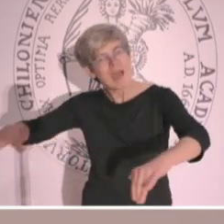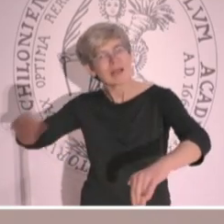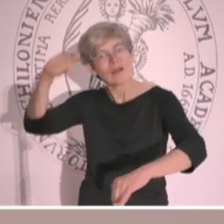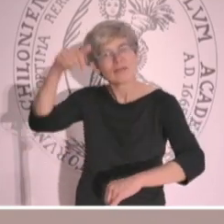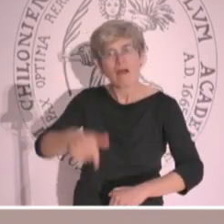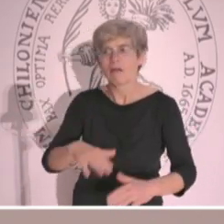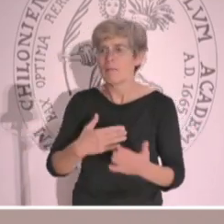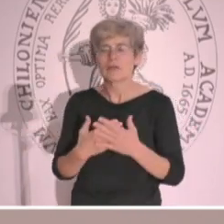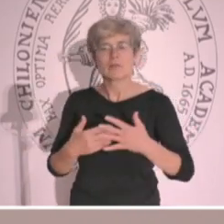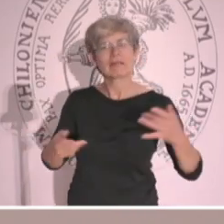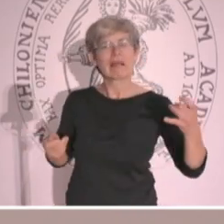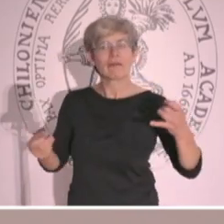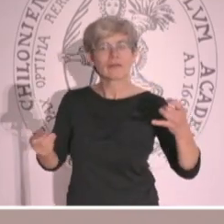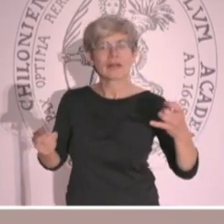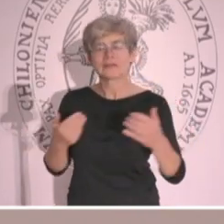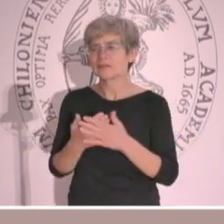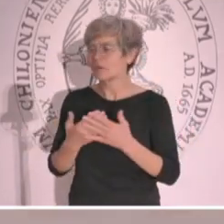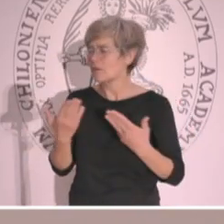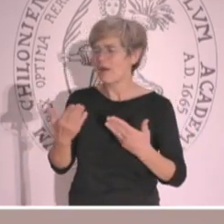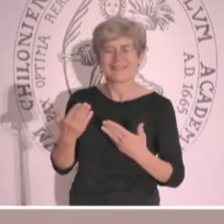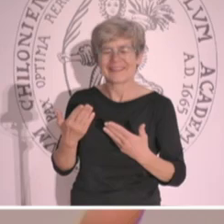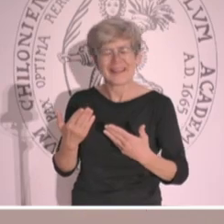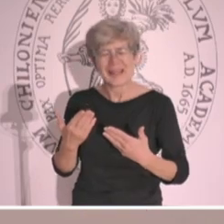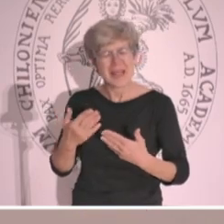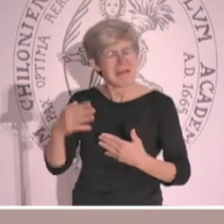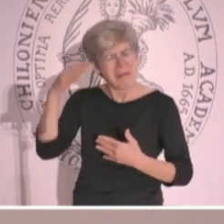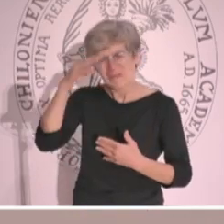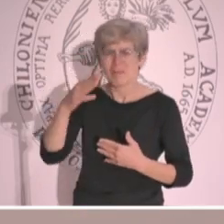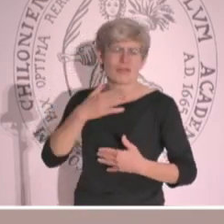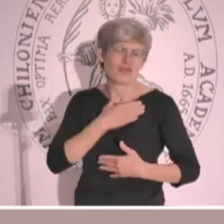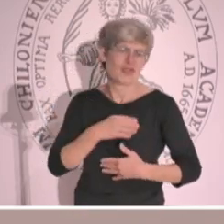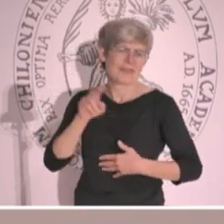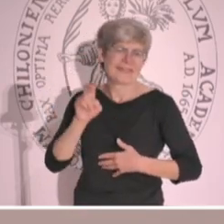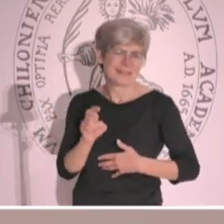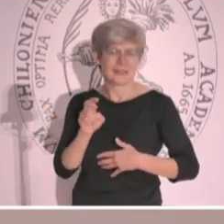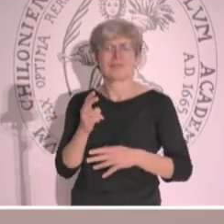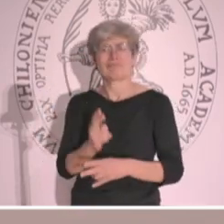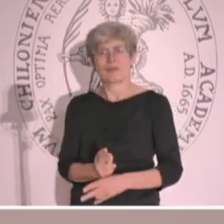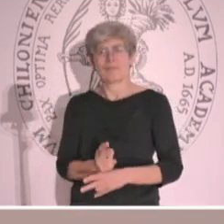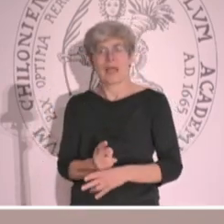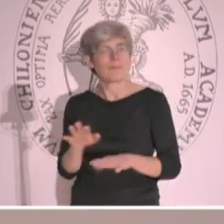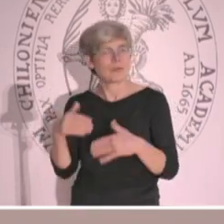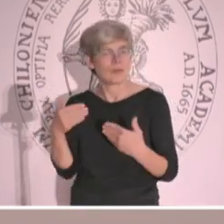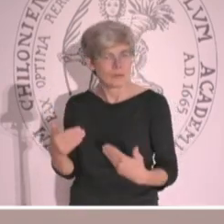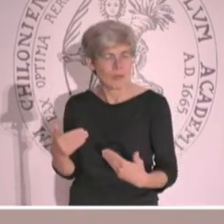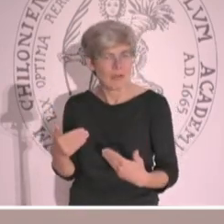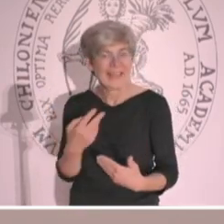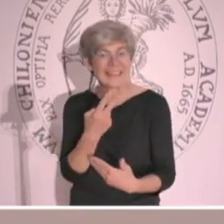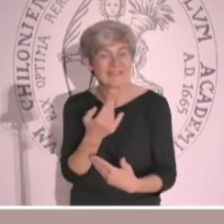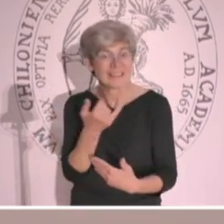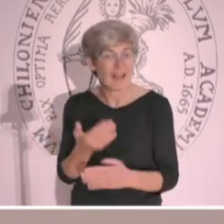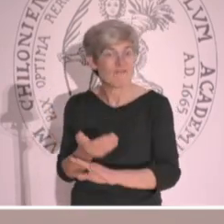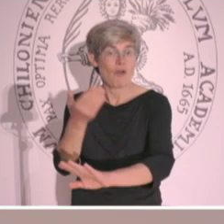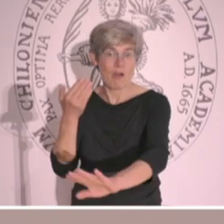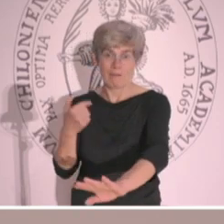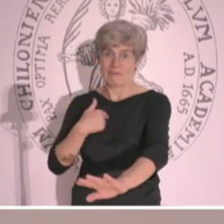Sommernächte verbringen können, wo wirklich eine Lebensqualität entstanden ist, die es so vor 20 Jahren, als ich in diese Stadt gekommen bin, noch